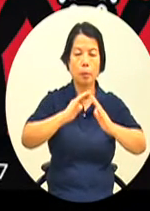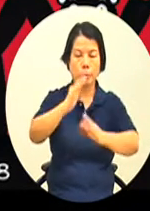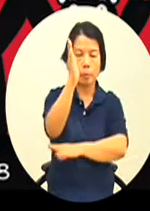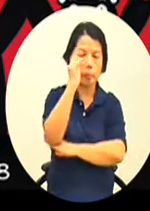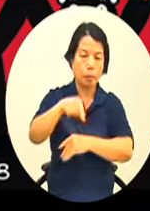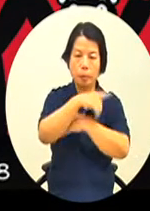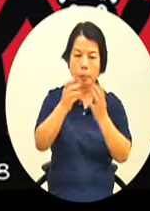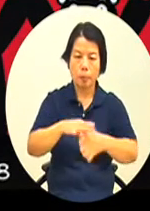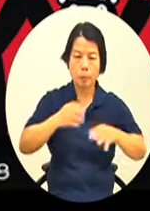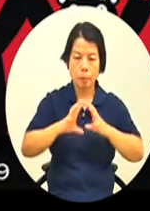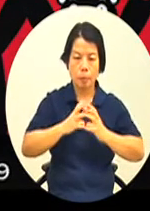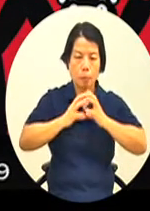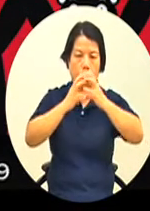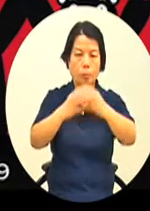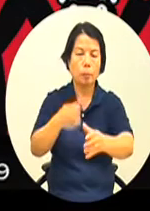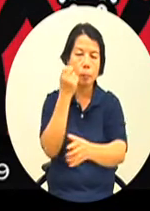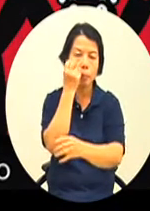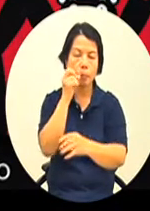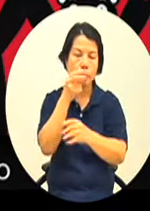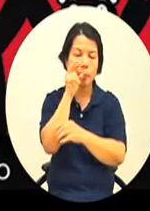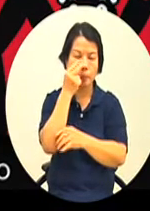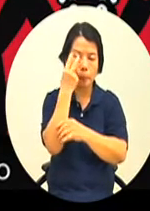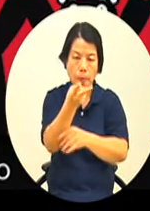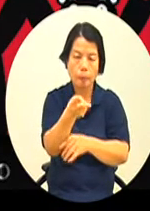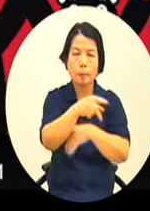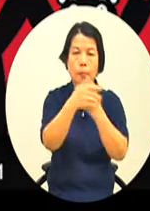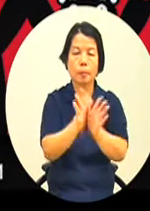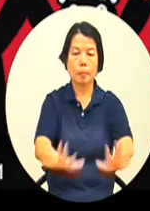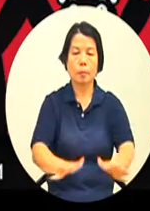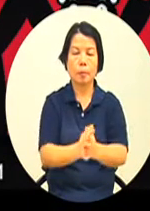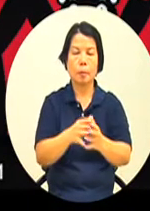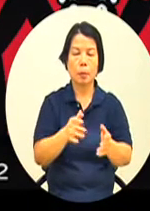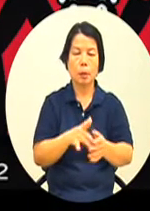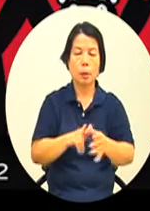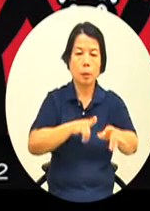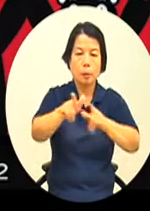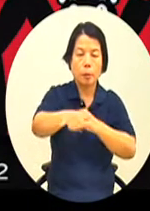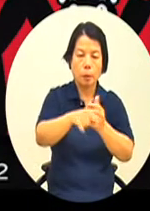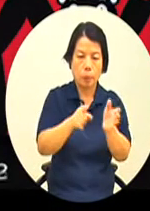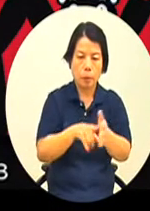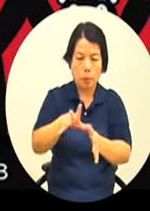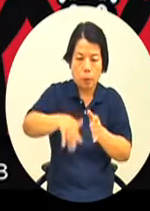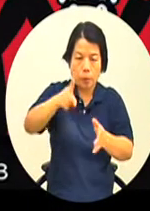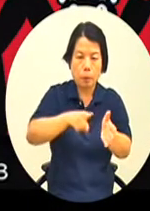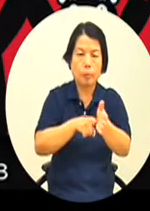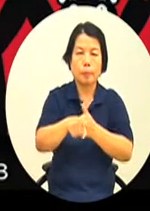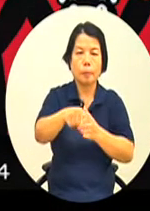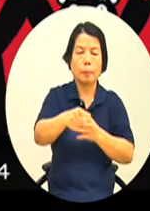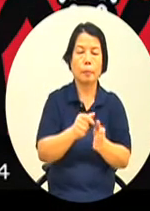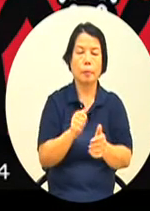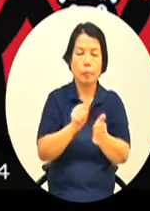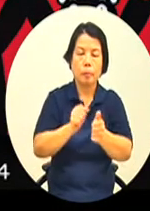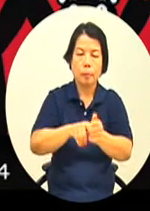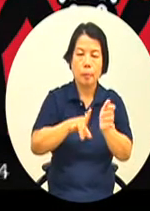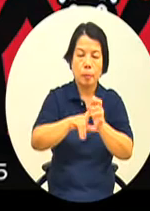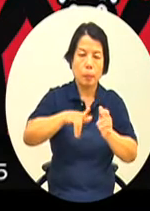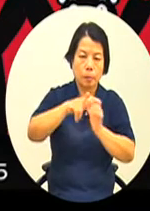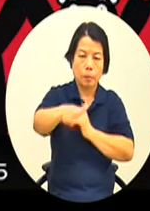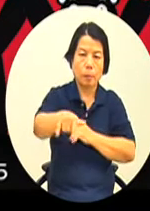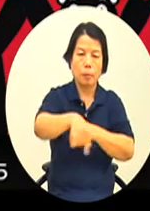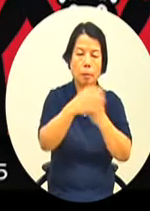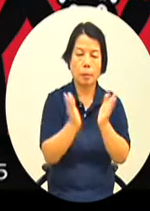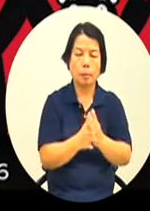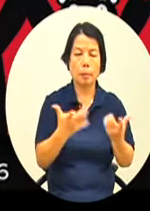个熊本。那高雄熊本直航哈、哦，成为这个班机有、哦、成为熊本第一条复航的国际航线哦，这